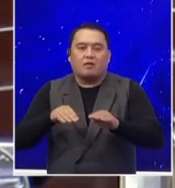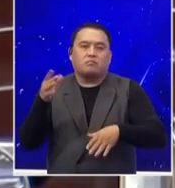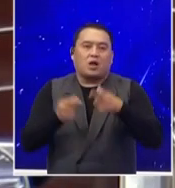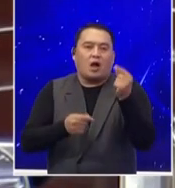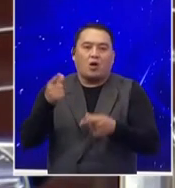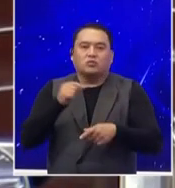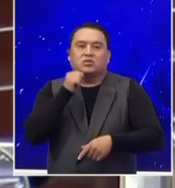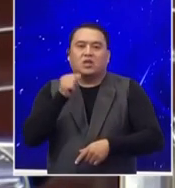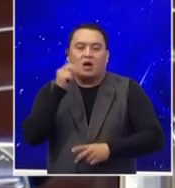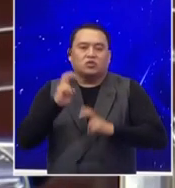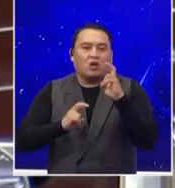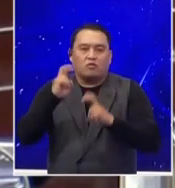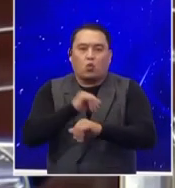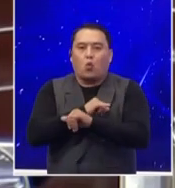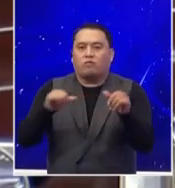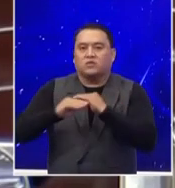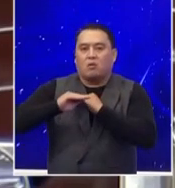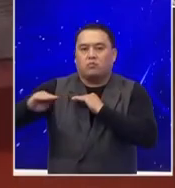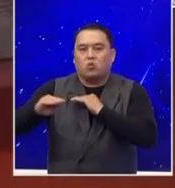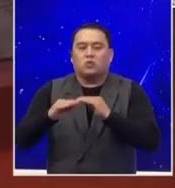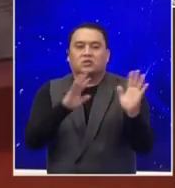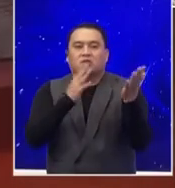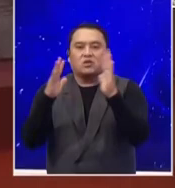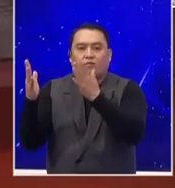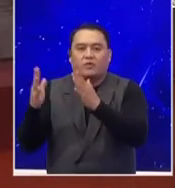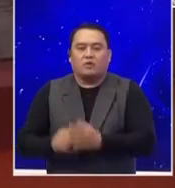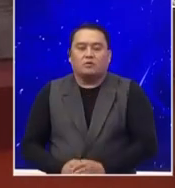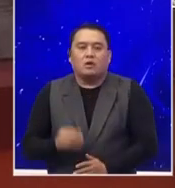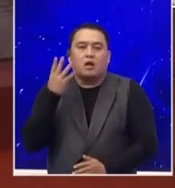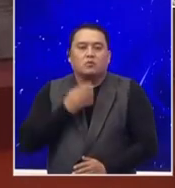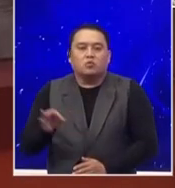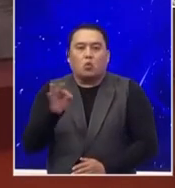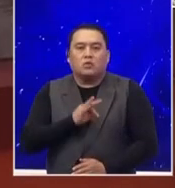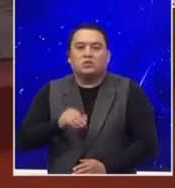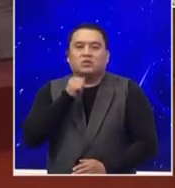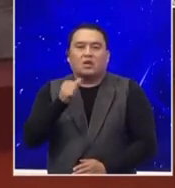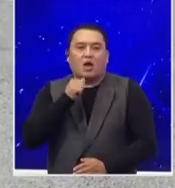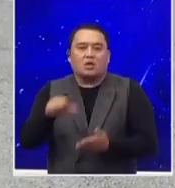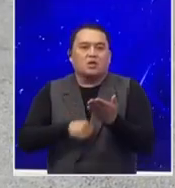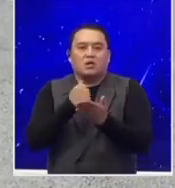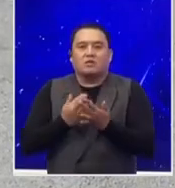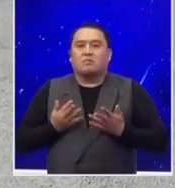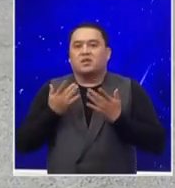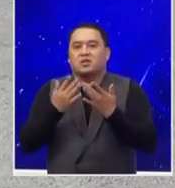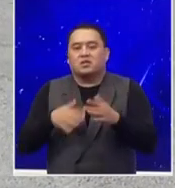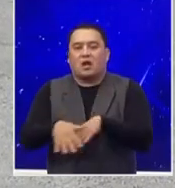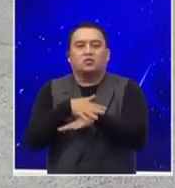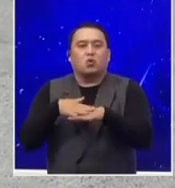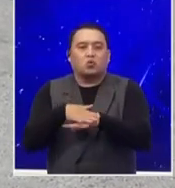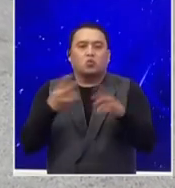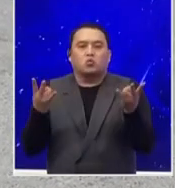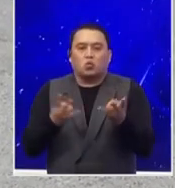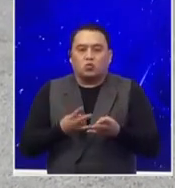молочные и сахарные заводы и увеличить площади яблочных садов. Задача Алматинской области – обеспечить сахаром основное потребление населения страны. Для